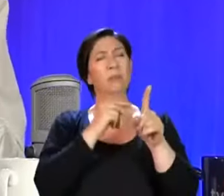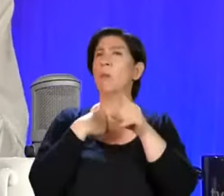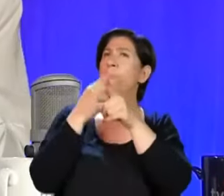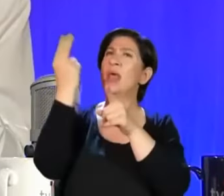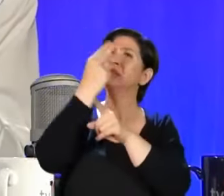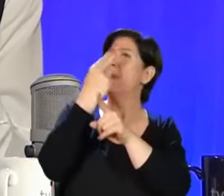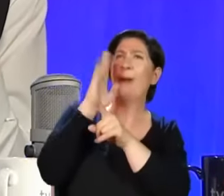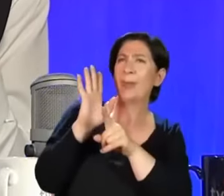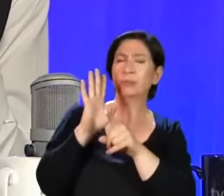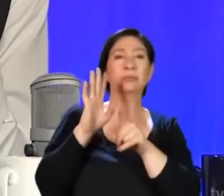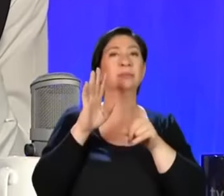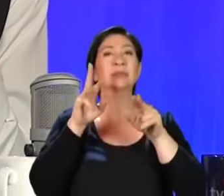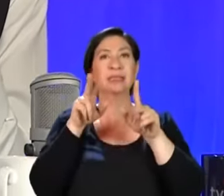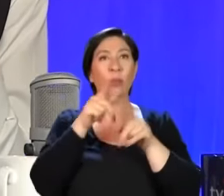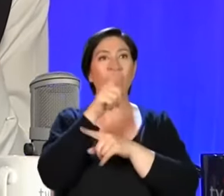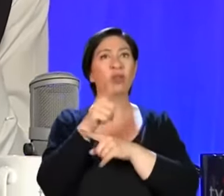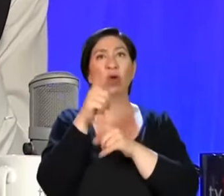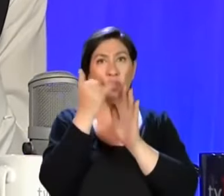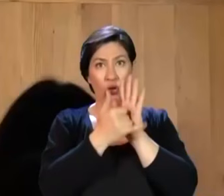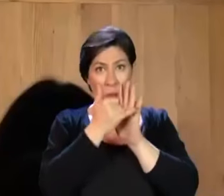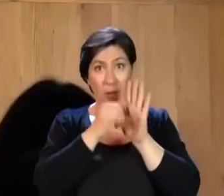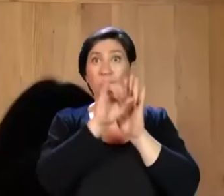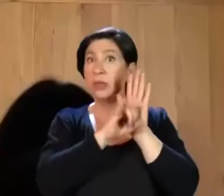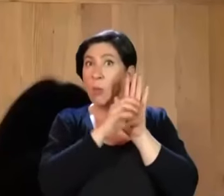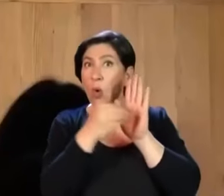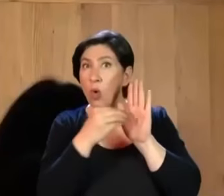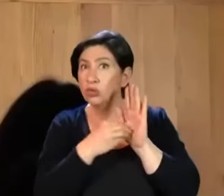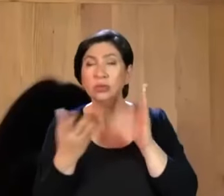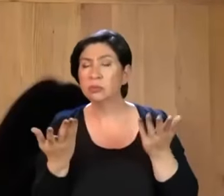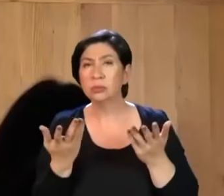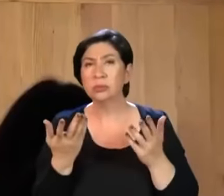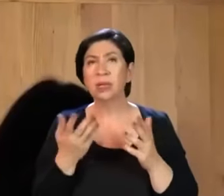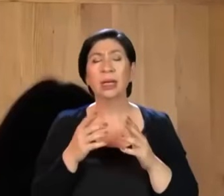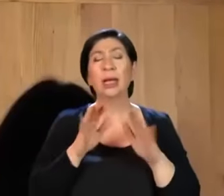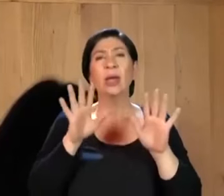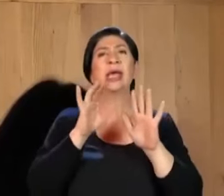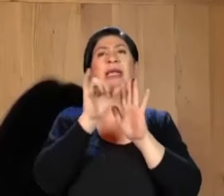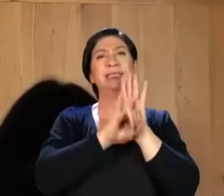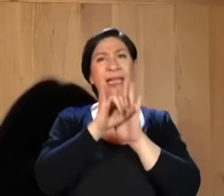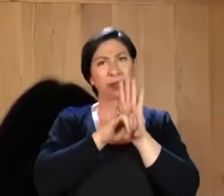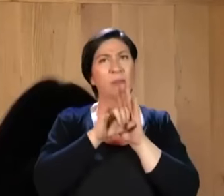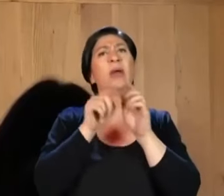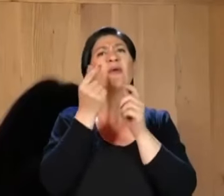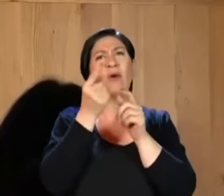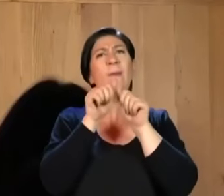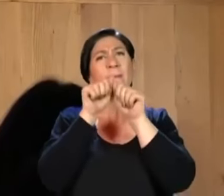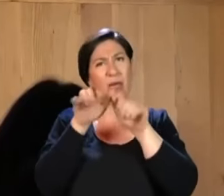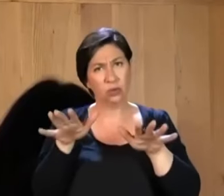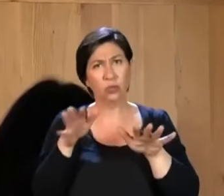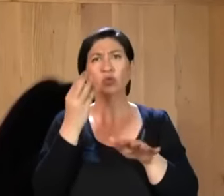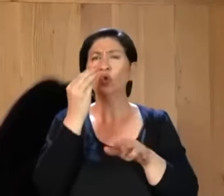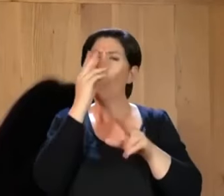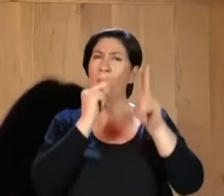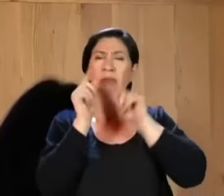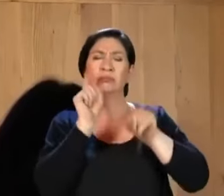beğenmedim filan gibi Ve bu videoları nereye koyuyorsun Instagram'a mı koyuyorsun YouTube'a mı koyuyorsun Aslında Instagram'da Story olarak paylaşıyordu çok da